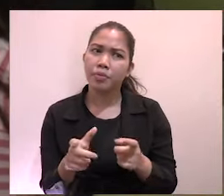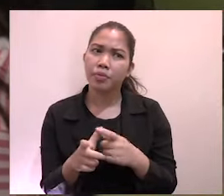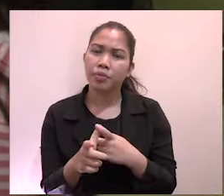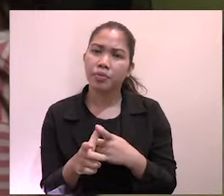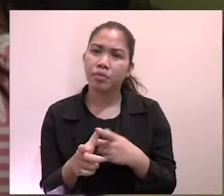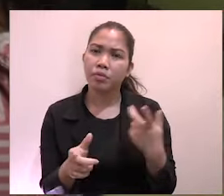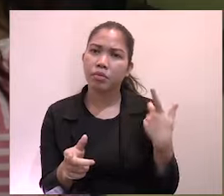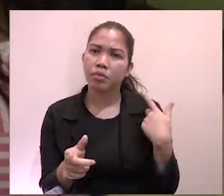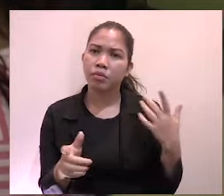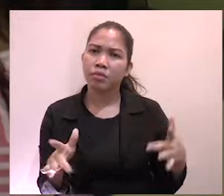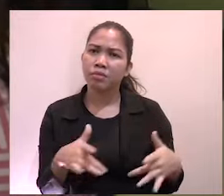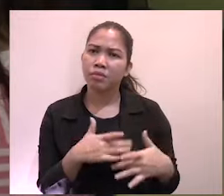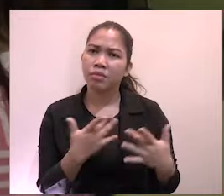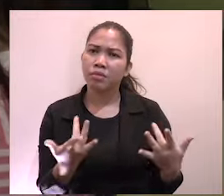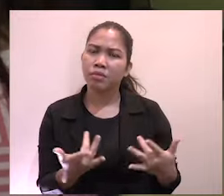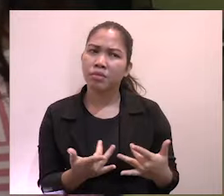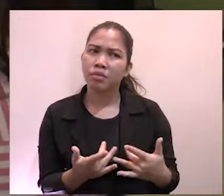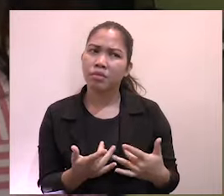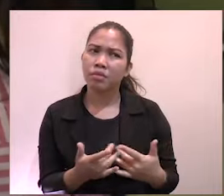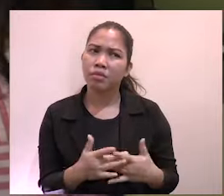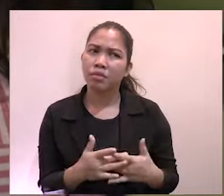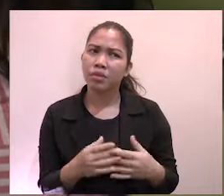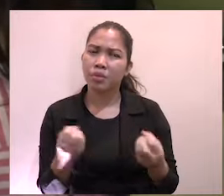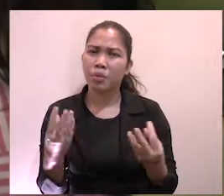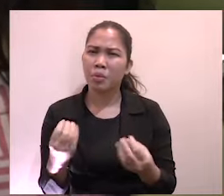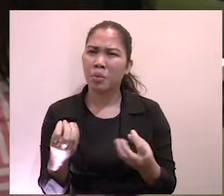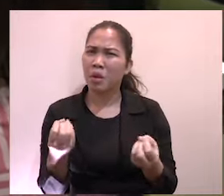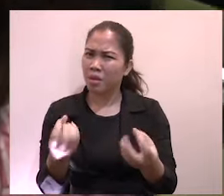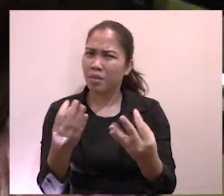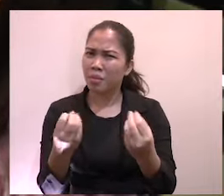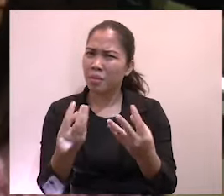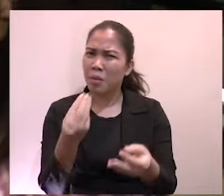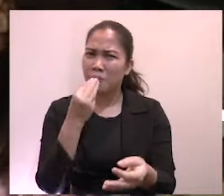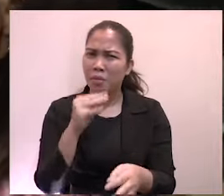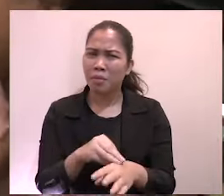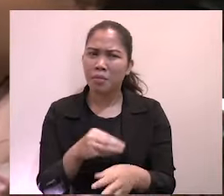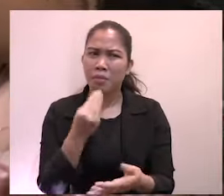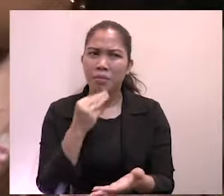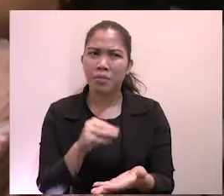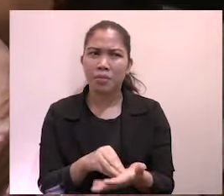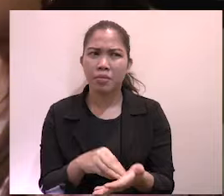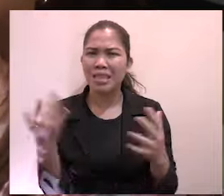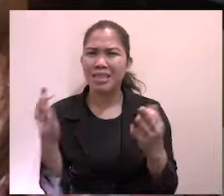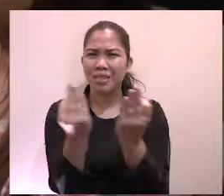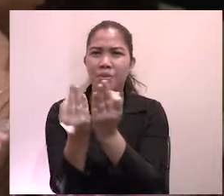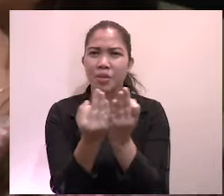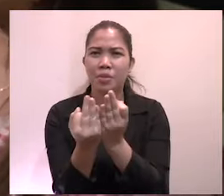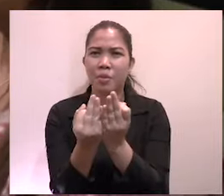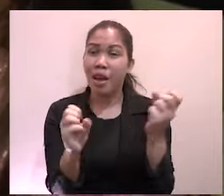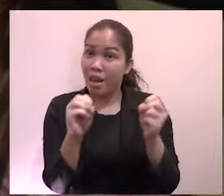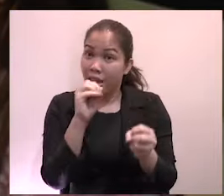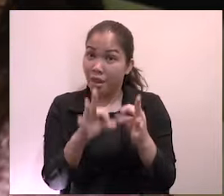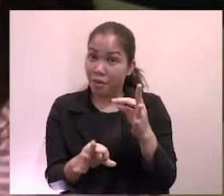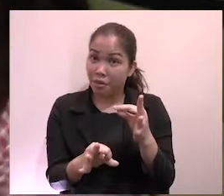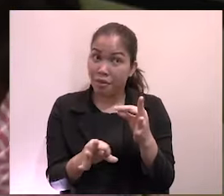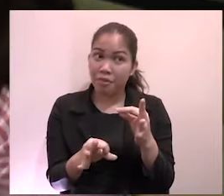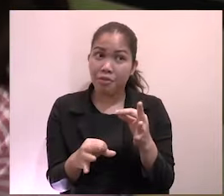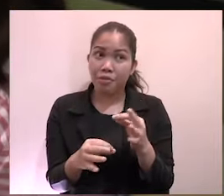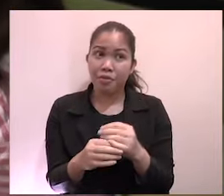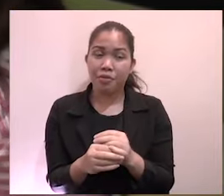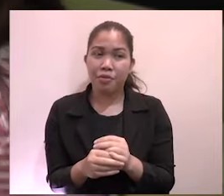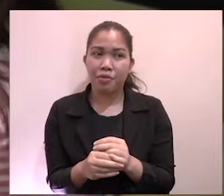racing heart. Yung padamihan po ng ano, pag may mention. Tapos po, pag po,